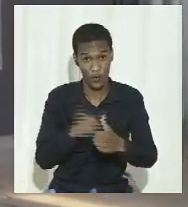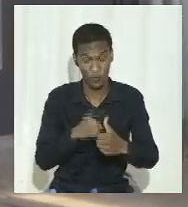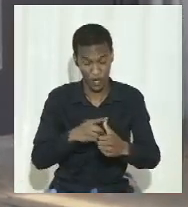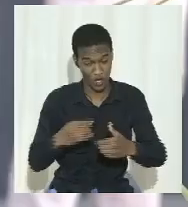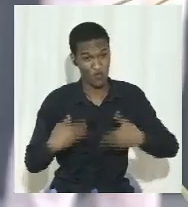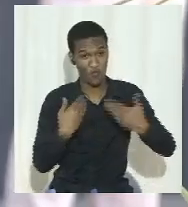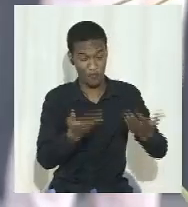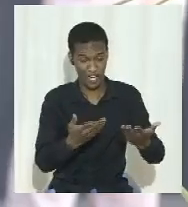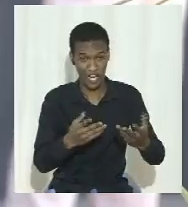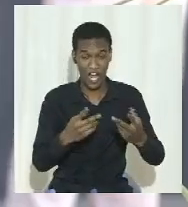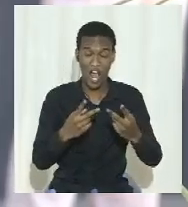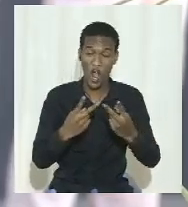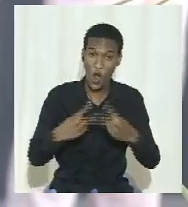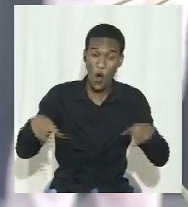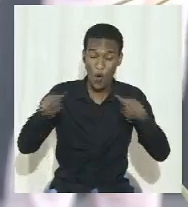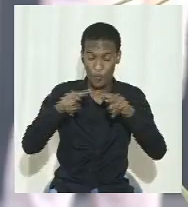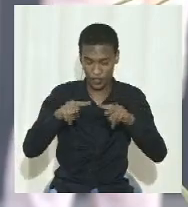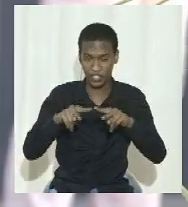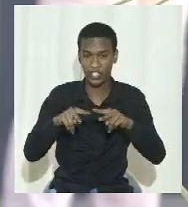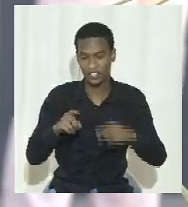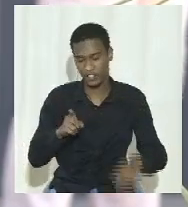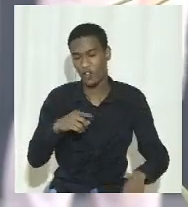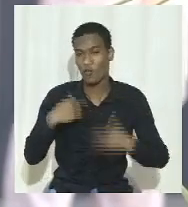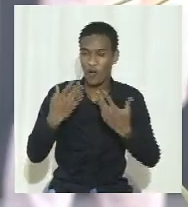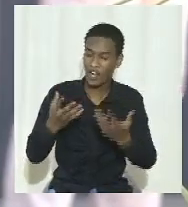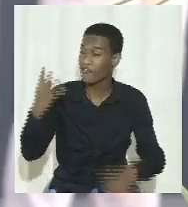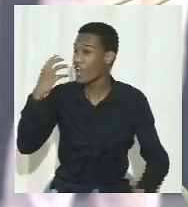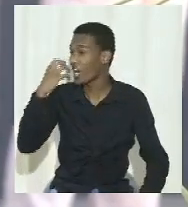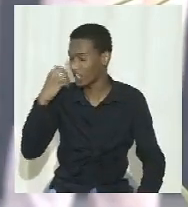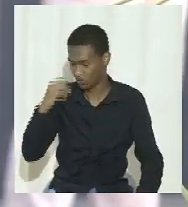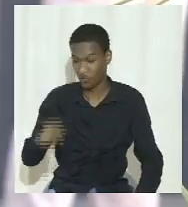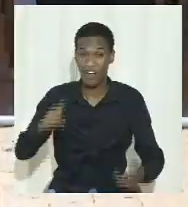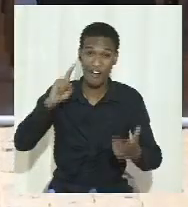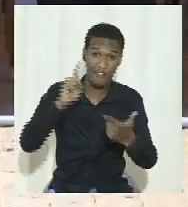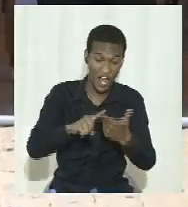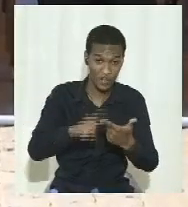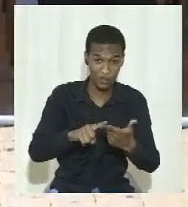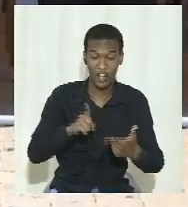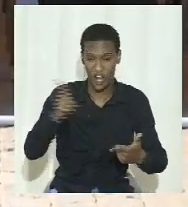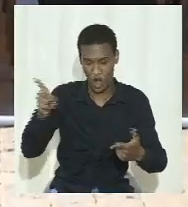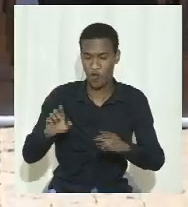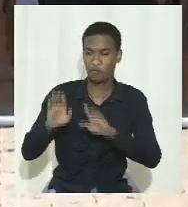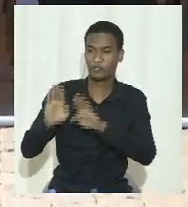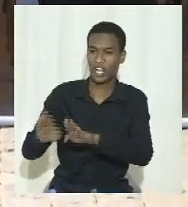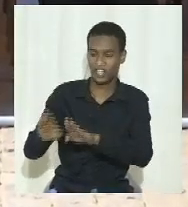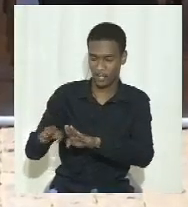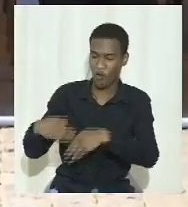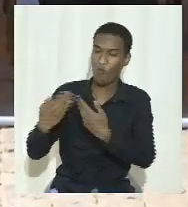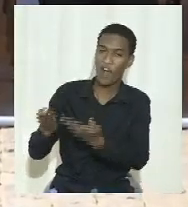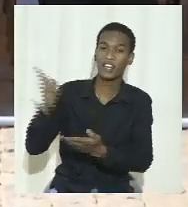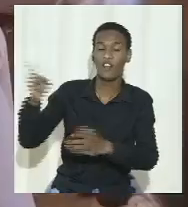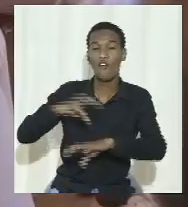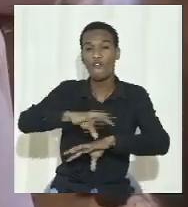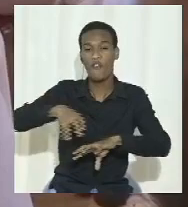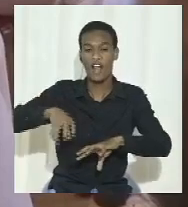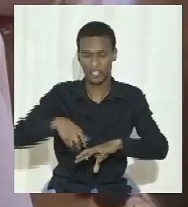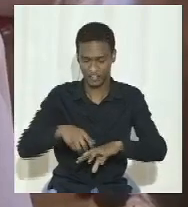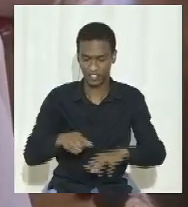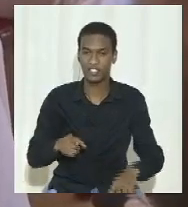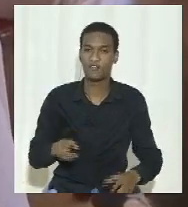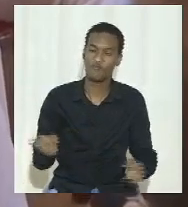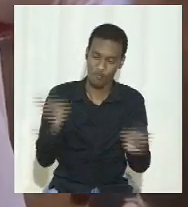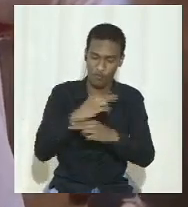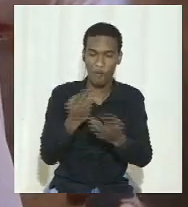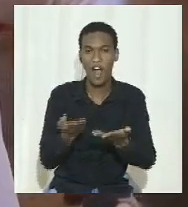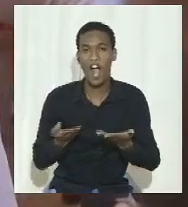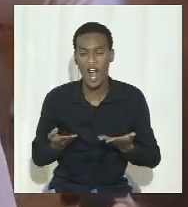kommune ambony vohitra Fianarantsoa, ny faharoa kosa mijanona ho fananan'ny faritra. Ny faritra izay ampiasa azy ity ahazoana vola anatanterahana asa